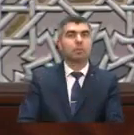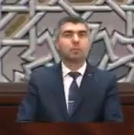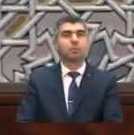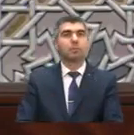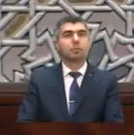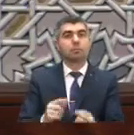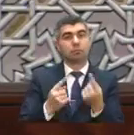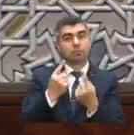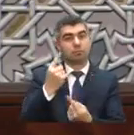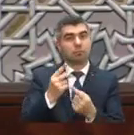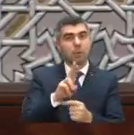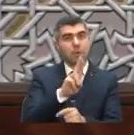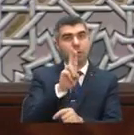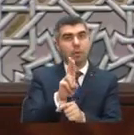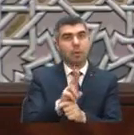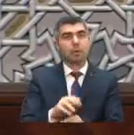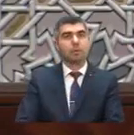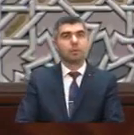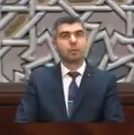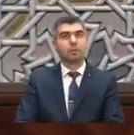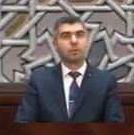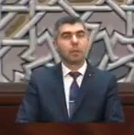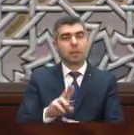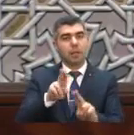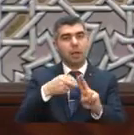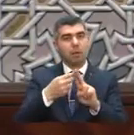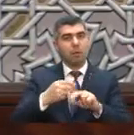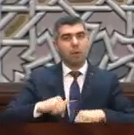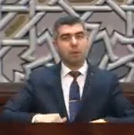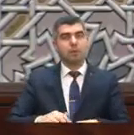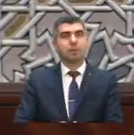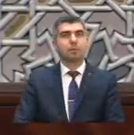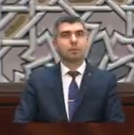تعقيب إضافي؟ جواب السيد الوزير، تفضل.